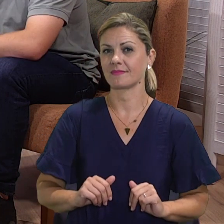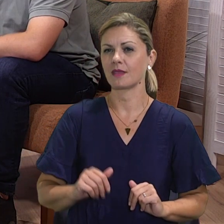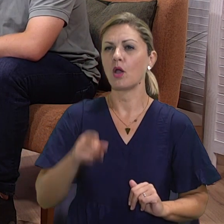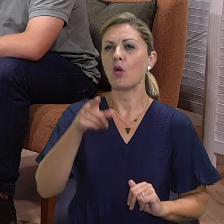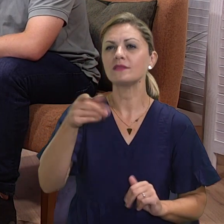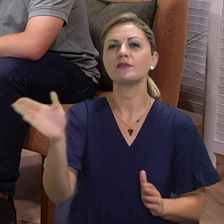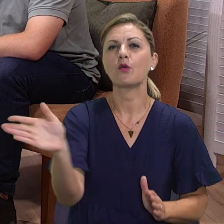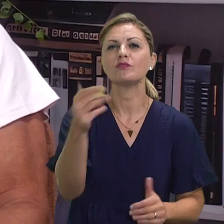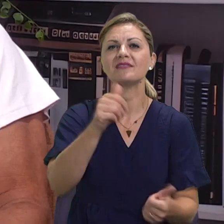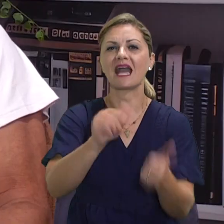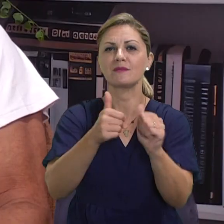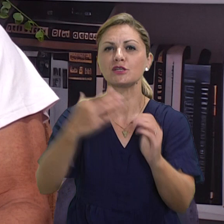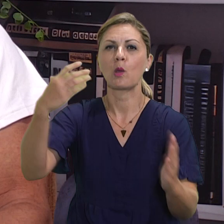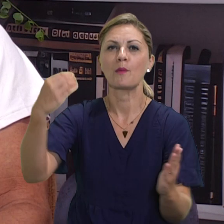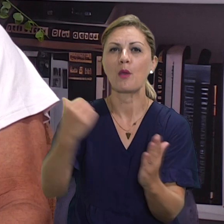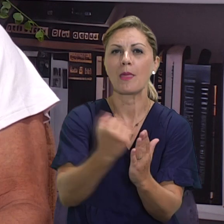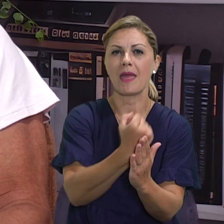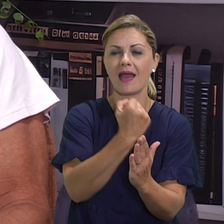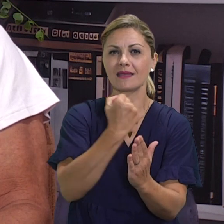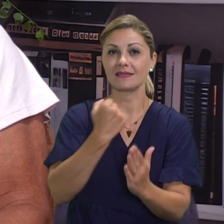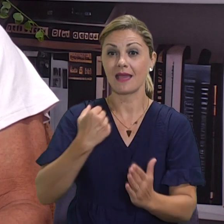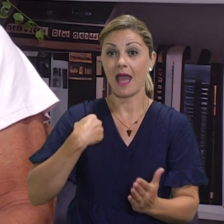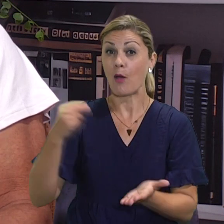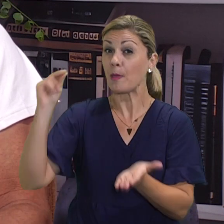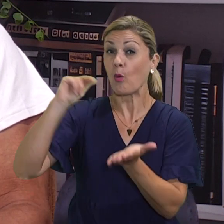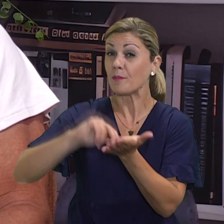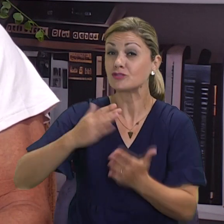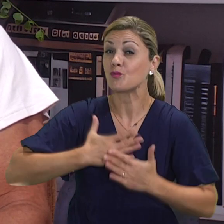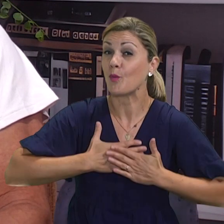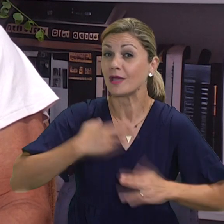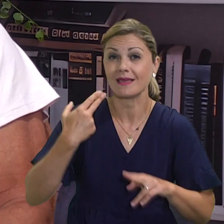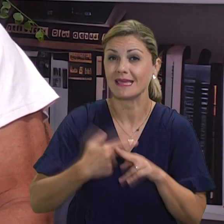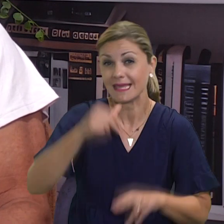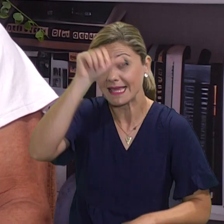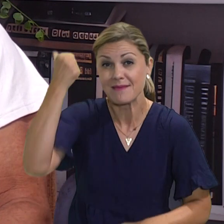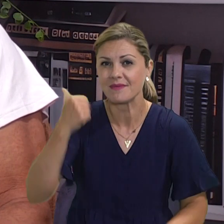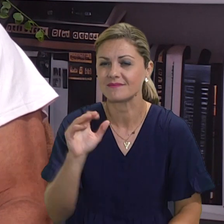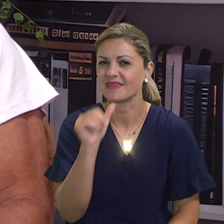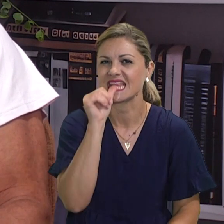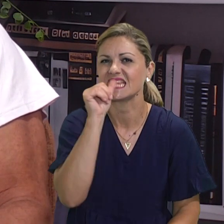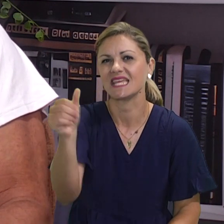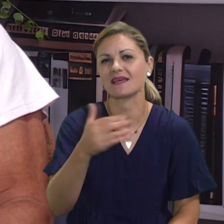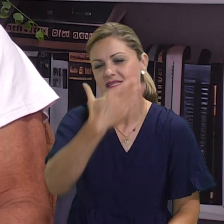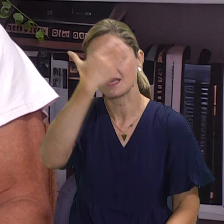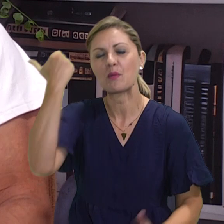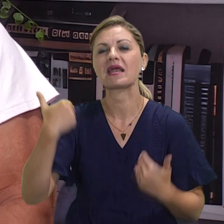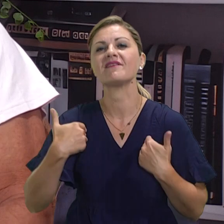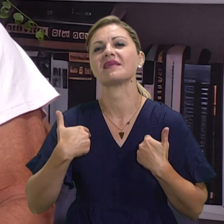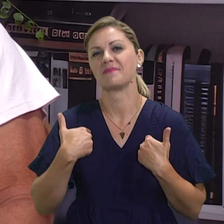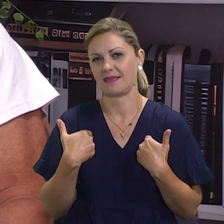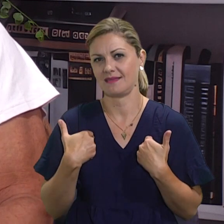napišeš de facto novo načak i onda se to šalje neke natječaje i onda to izlazi u zbornike i tako dalje. To me naprimjer ljuti, ali ću svakome